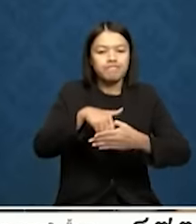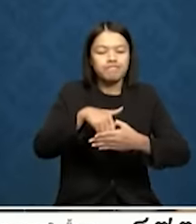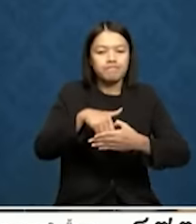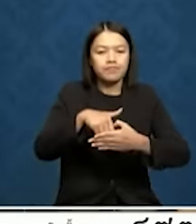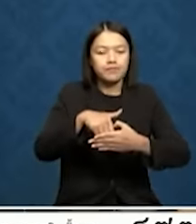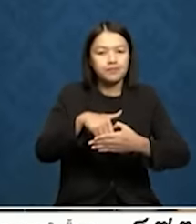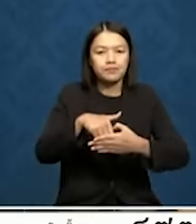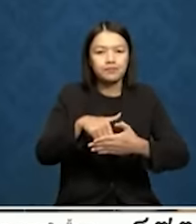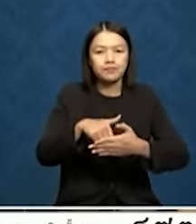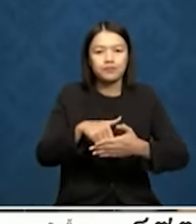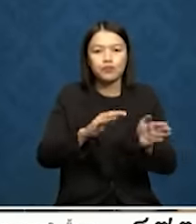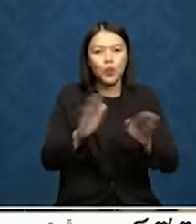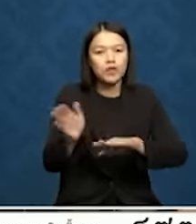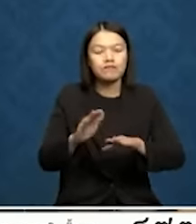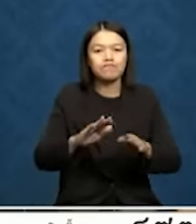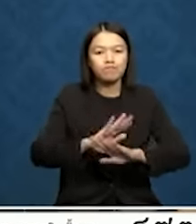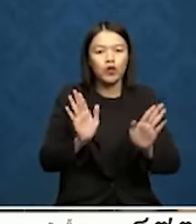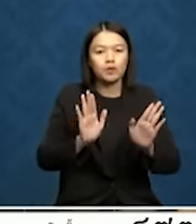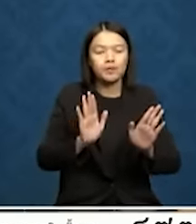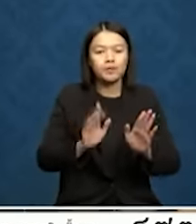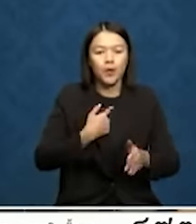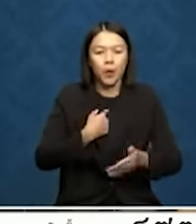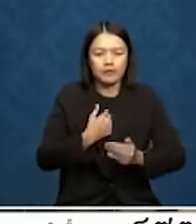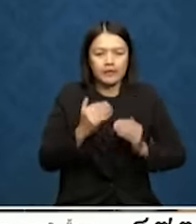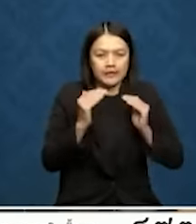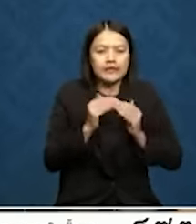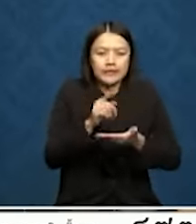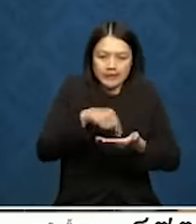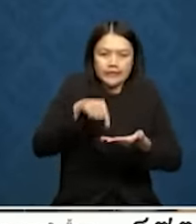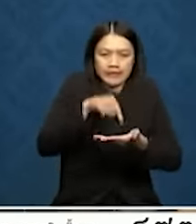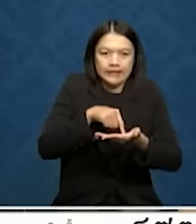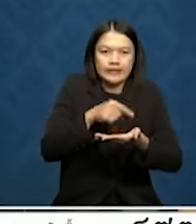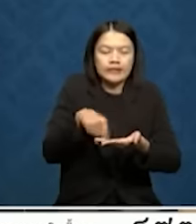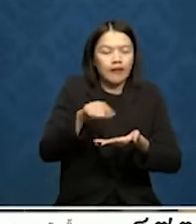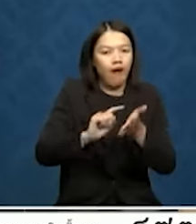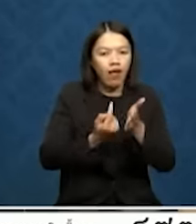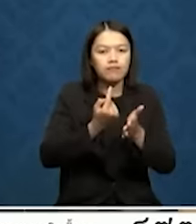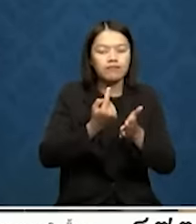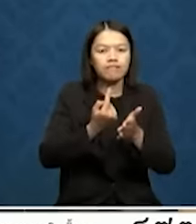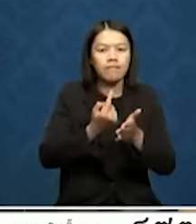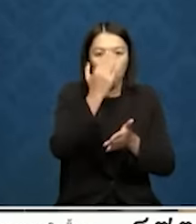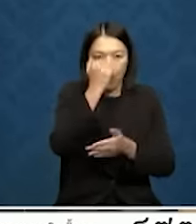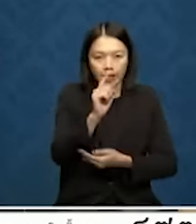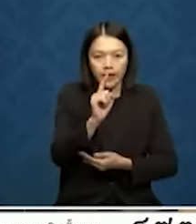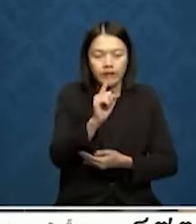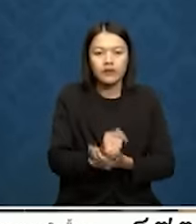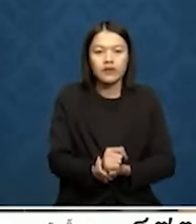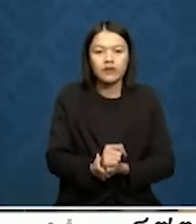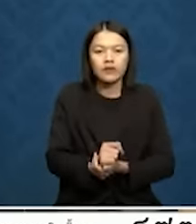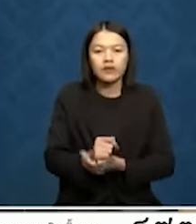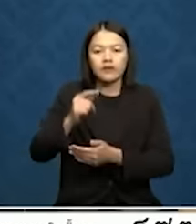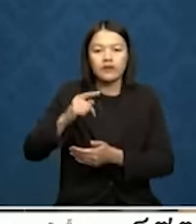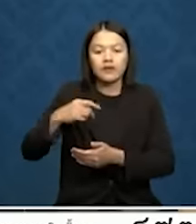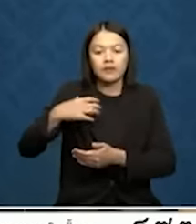ก็ต้องเป็นโมฆะครับทำลายเสียงที่ผมออกไปใช้สิทธิ์ใช้เสียงในการเลือกตั้งครั้งแรกเนื่องด้วยคำวินิจฉัยของศาลรัฐธรรม